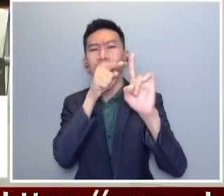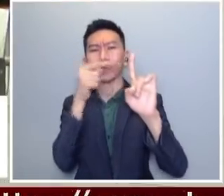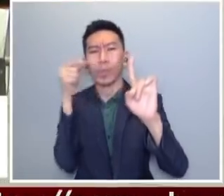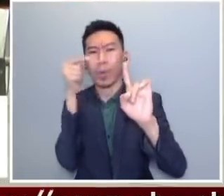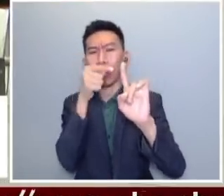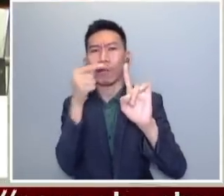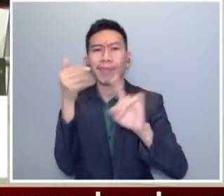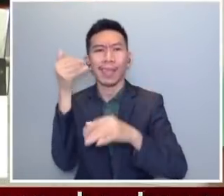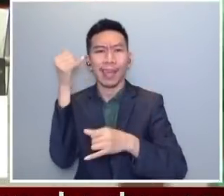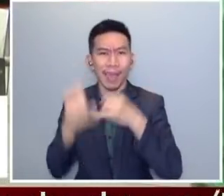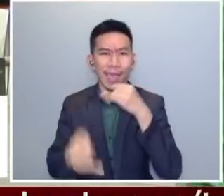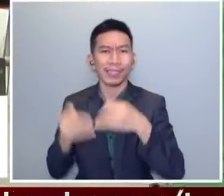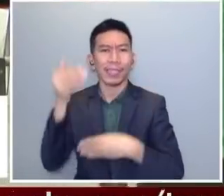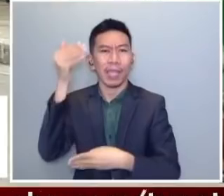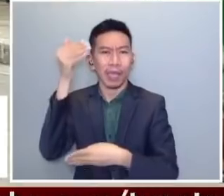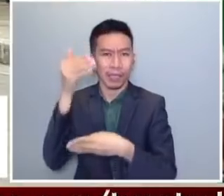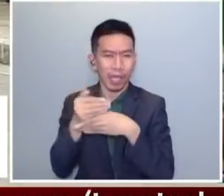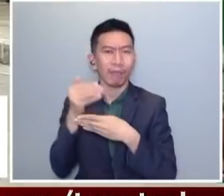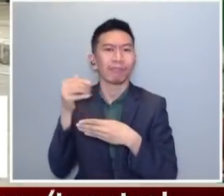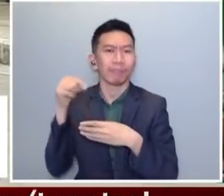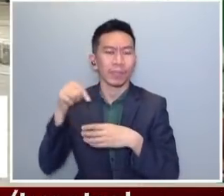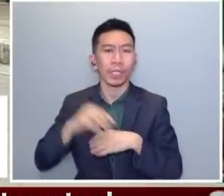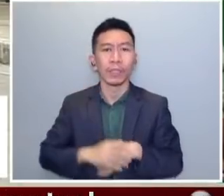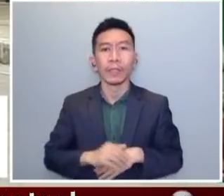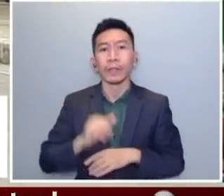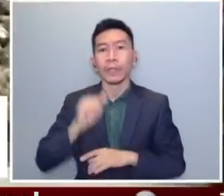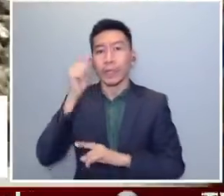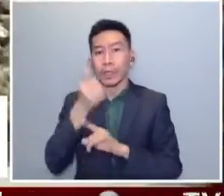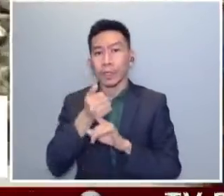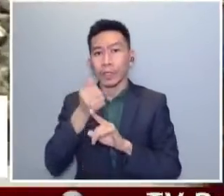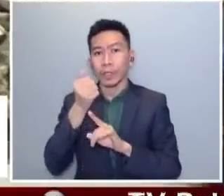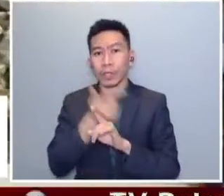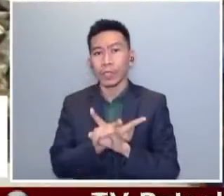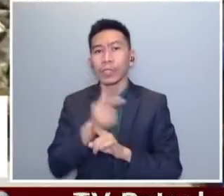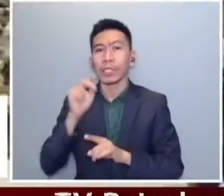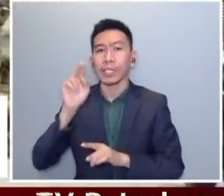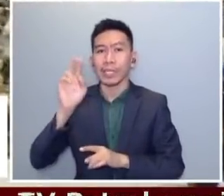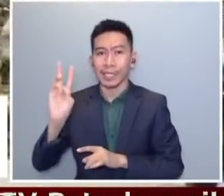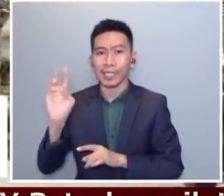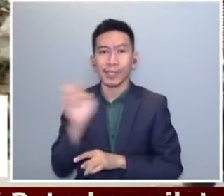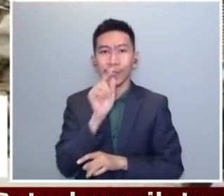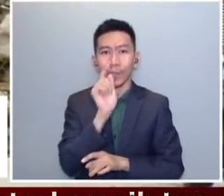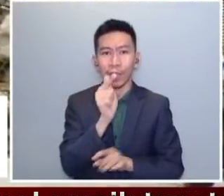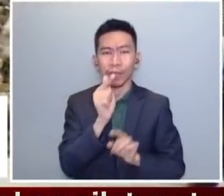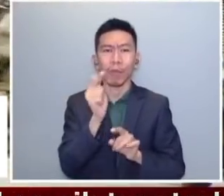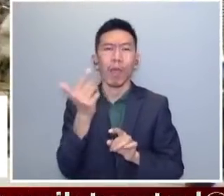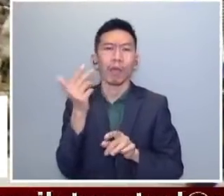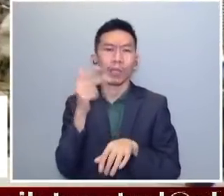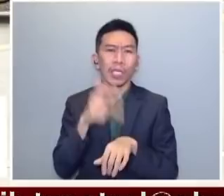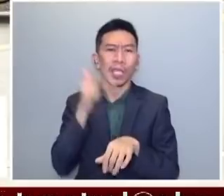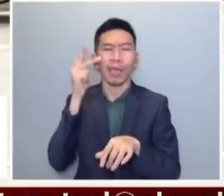ito. Ang lockdown sa August 6 to 20, ang ikatlong pagsasailalim sa ECQ sa